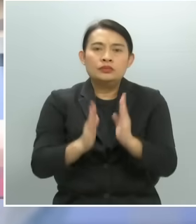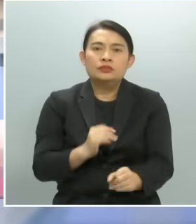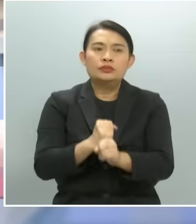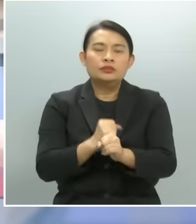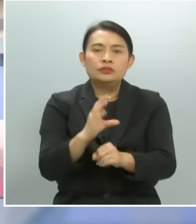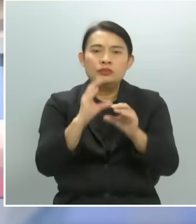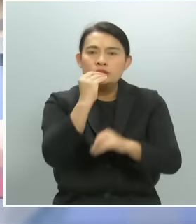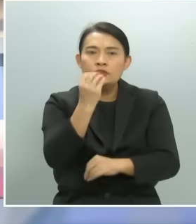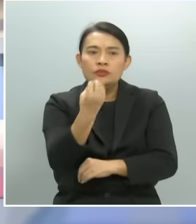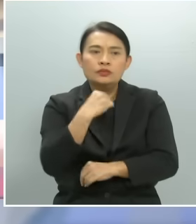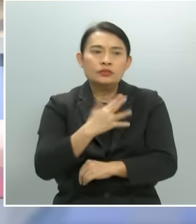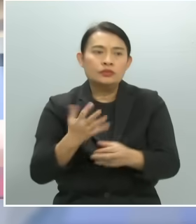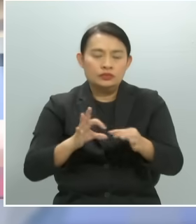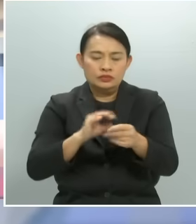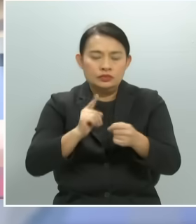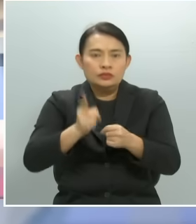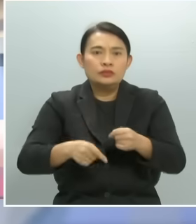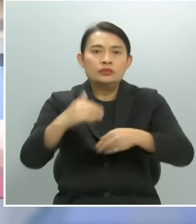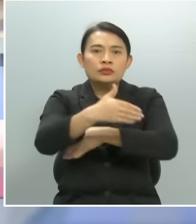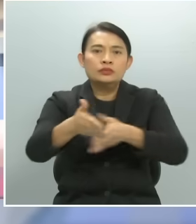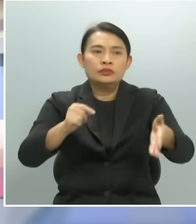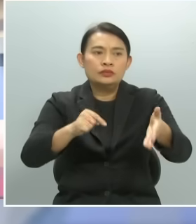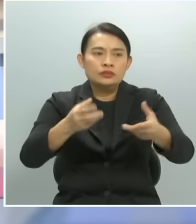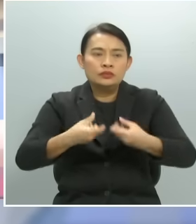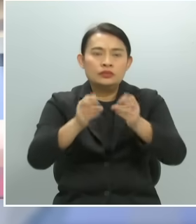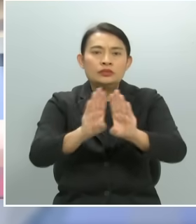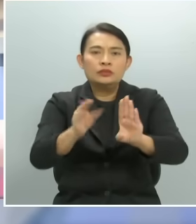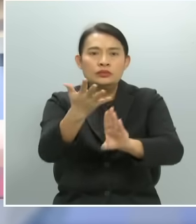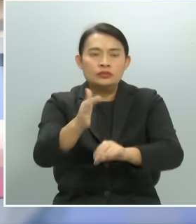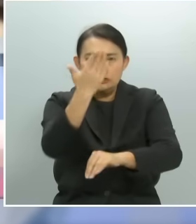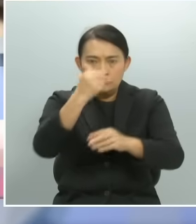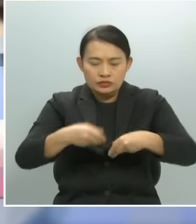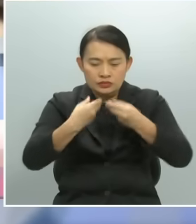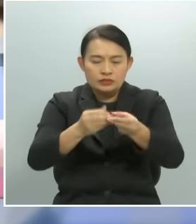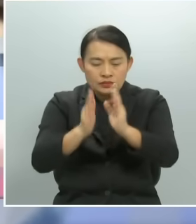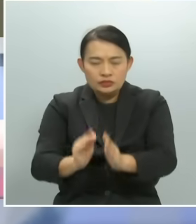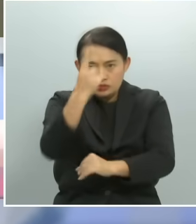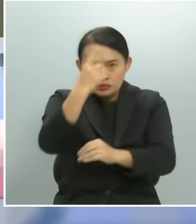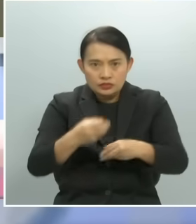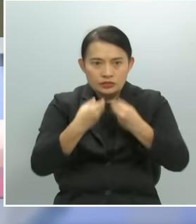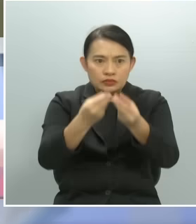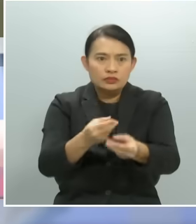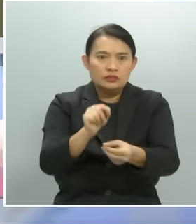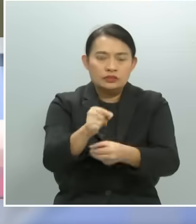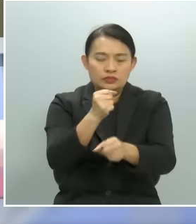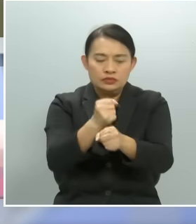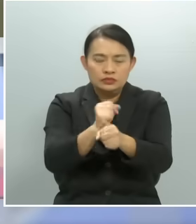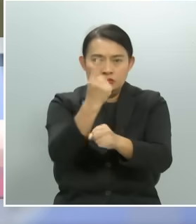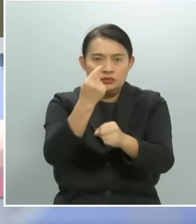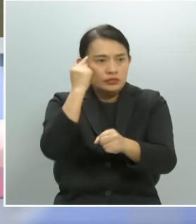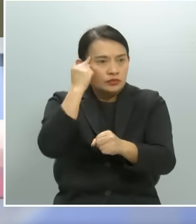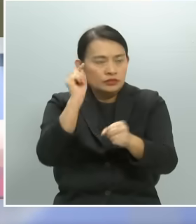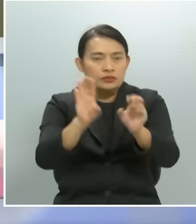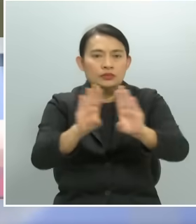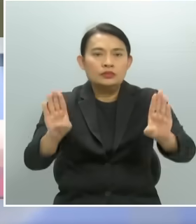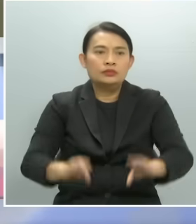บอกว่าก๋วยเตี๋ยวห้องนี้ก็ไม่ได้ปล่อยให้ให้ใครนะที่ว่าปล่อยไปอ่ะอาจจะเป็นพนักงานคนใหม่ที่เข้ามาคือคือไม่รู้ 3